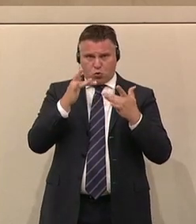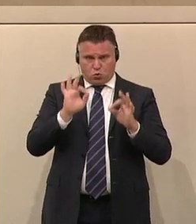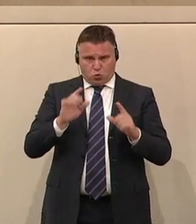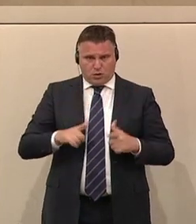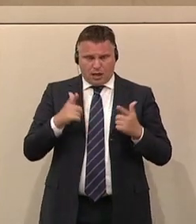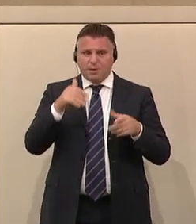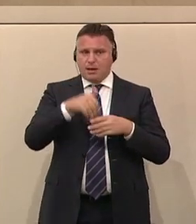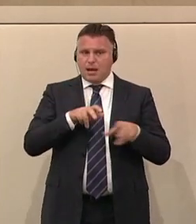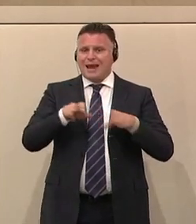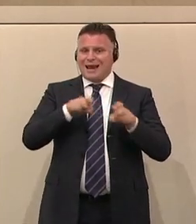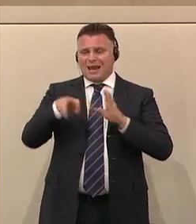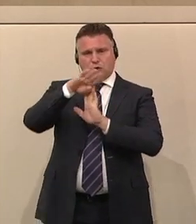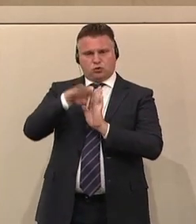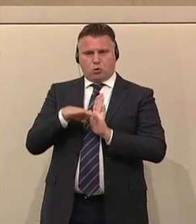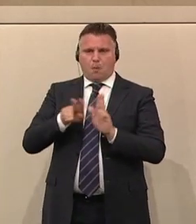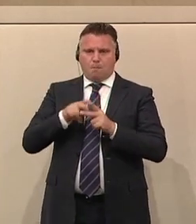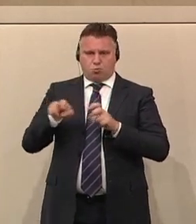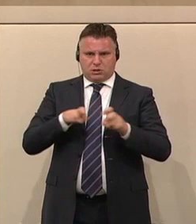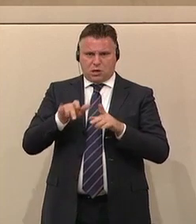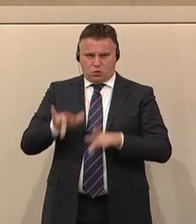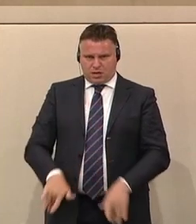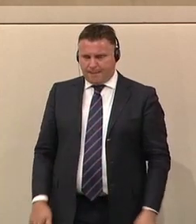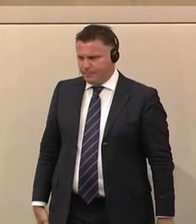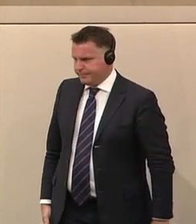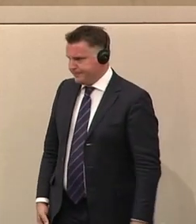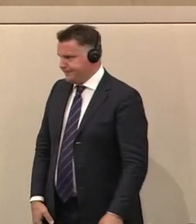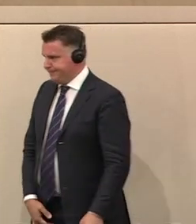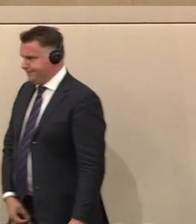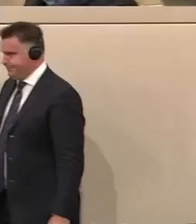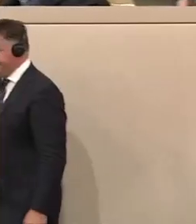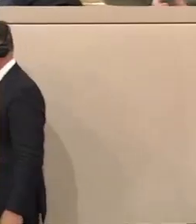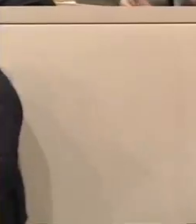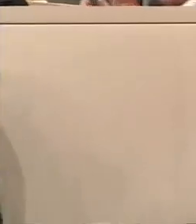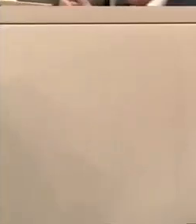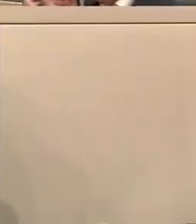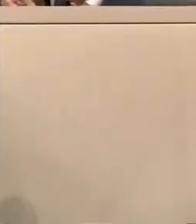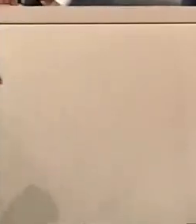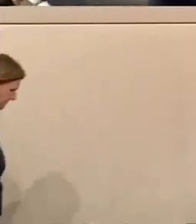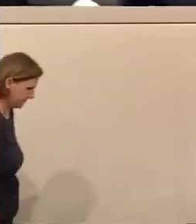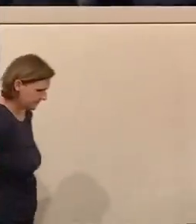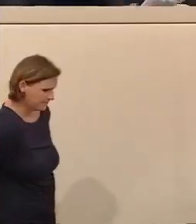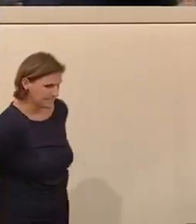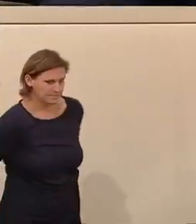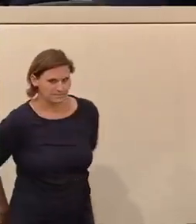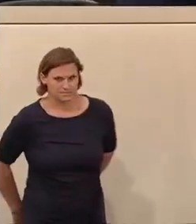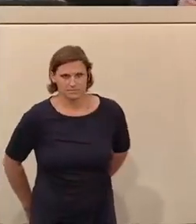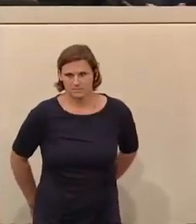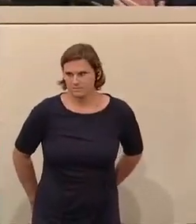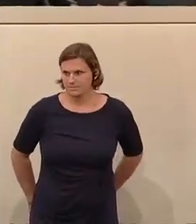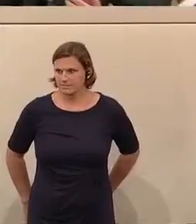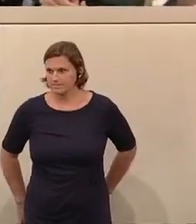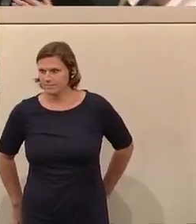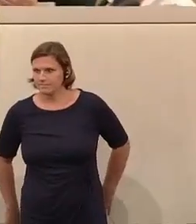Österreich bildet das Regierungsprogramm dieser Bundesregierung. Wir gelangen uns